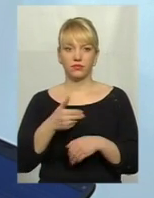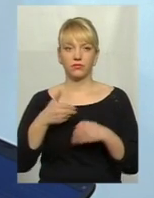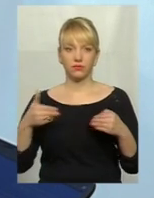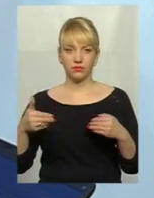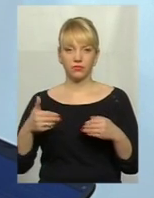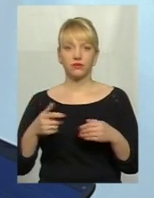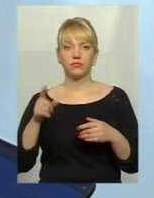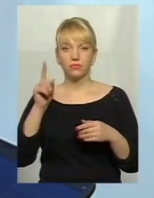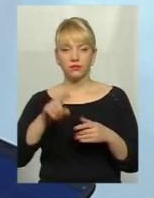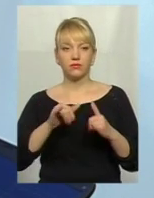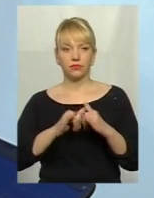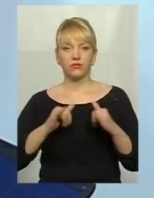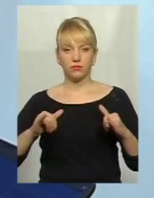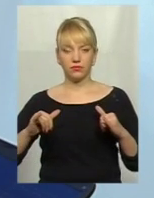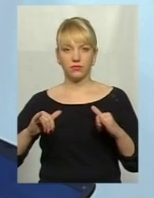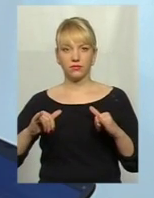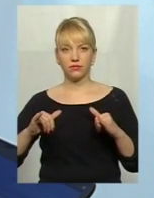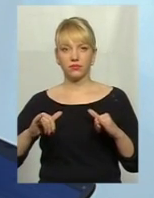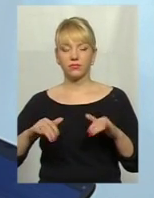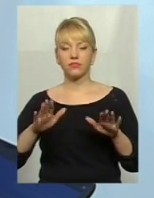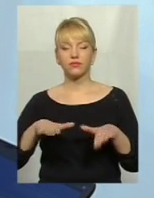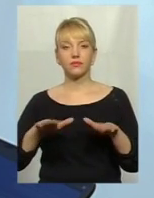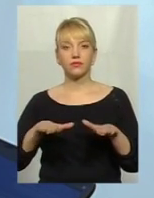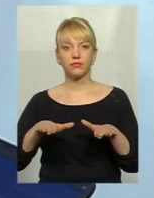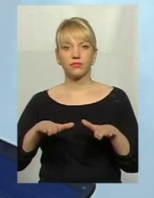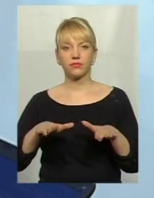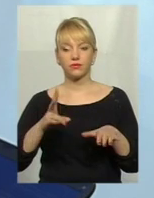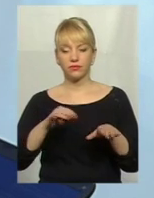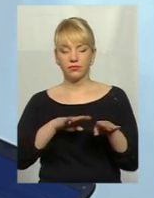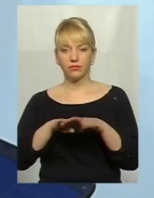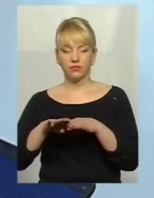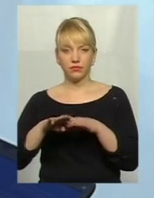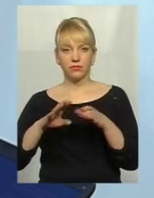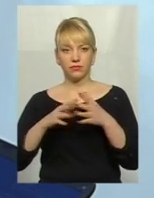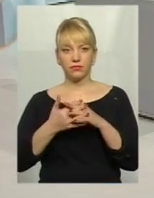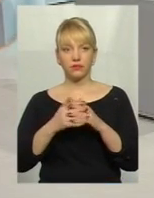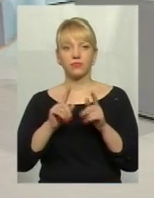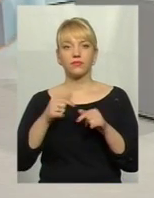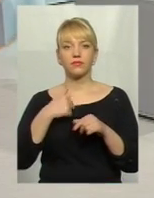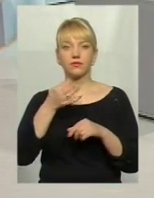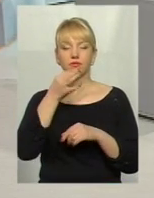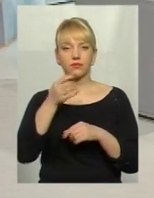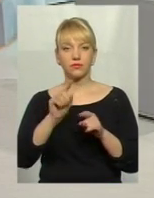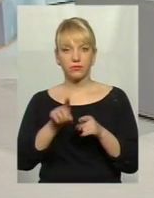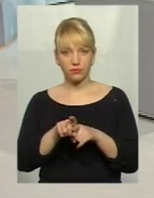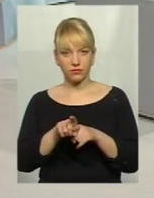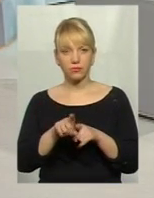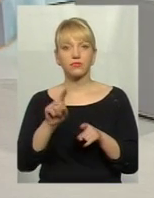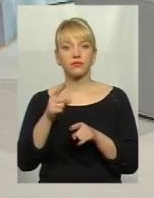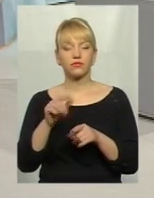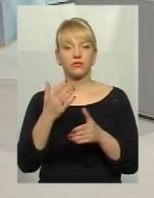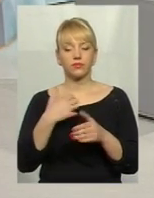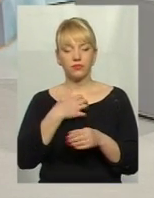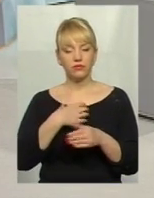саме розвивати місцеві на рівні сіл. Я чому так скажу? Тому що для нас є актуально, бо якщо